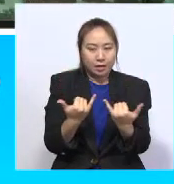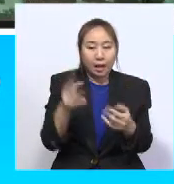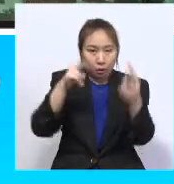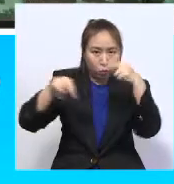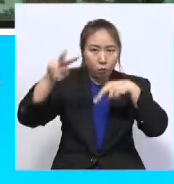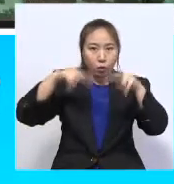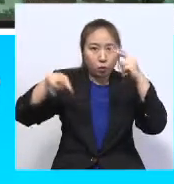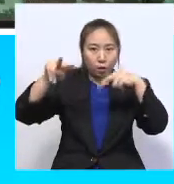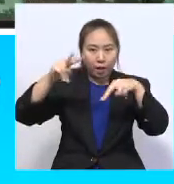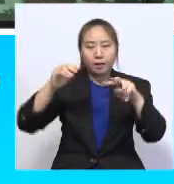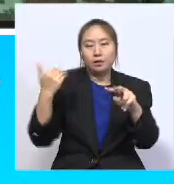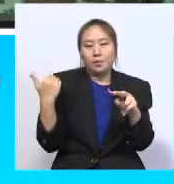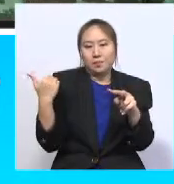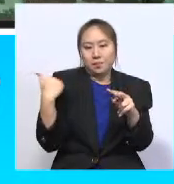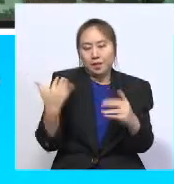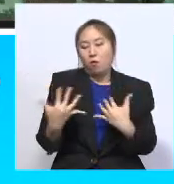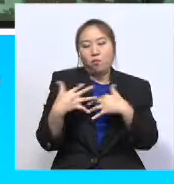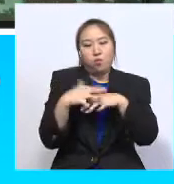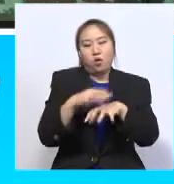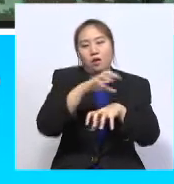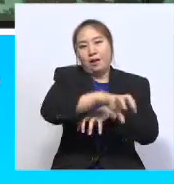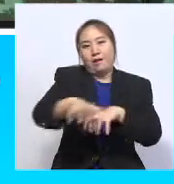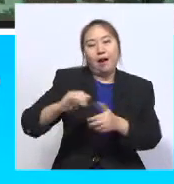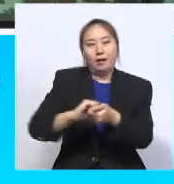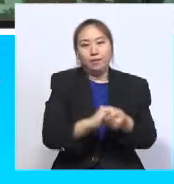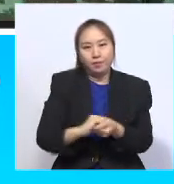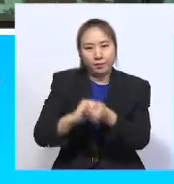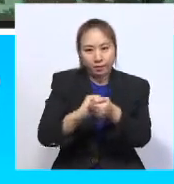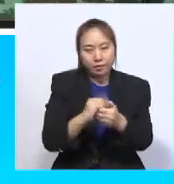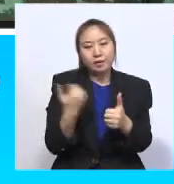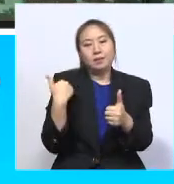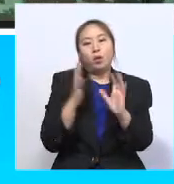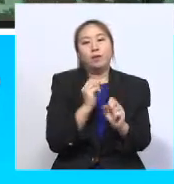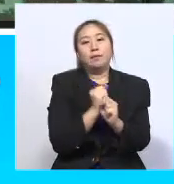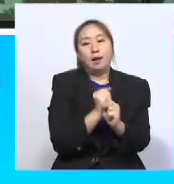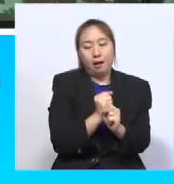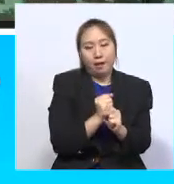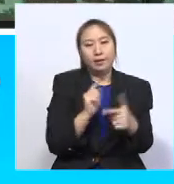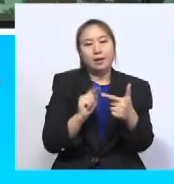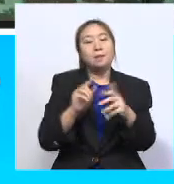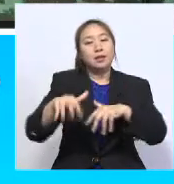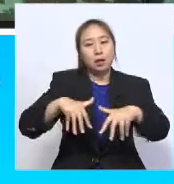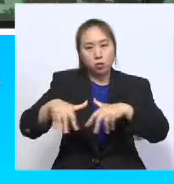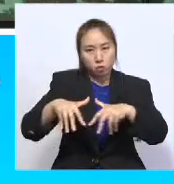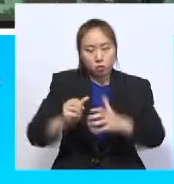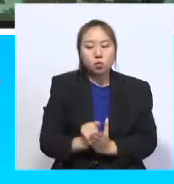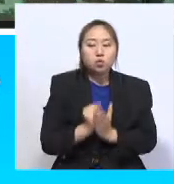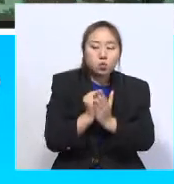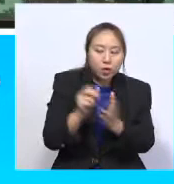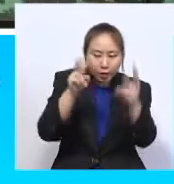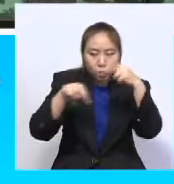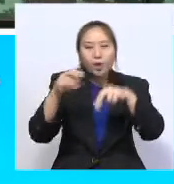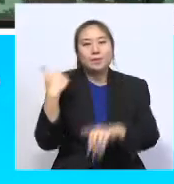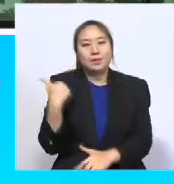ความปลอดภัยเราก็ได้มีการบูรณาการกำลังทุกฝ่ายตามที่ผมเรียนในเบื้องต้นก็คือทั้งกำลังเจ้าหน้าที่และก็กำลังภาคประชาชนในการดูแลความปลอดภัย